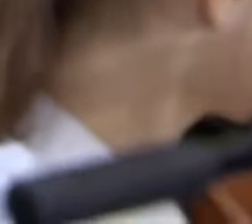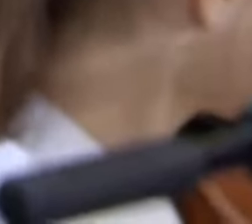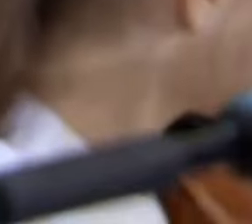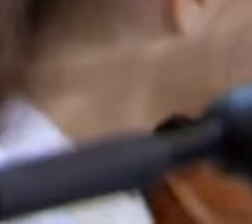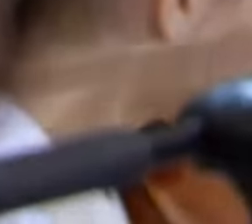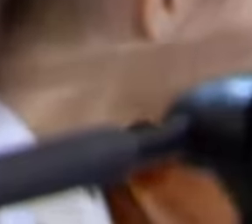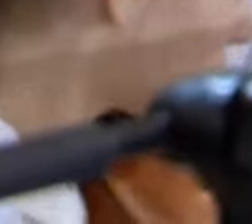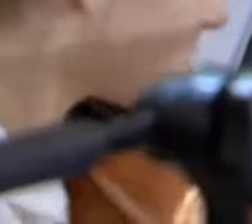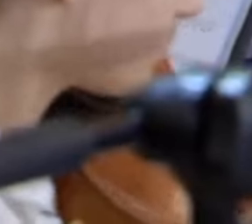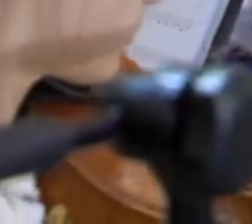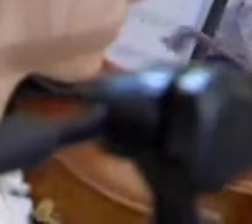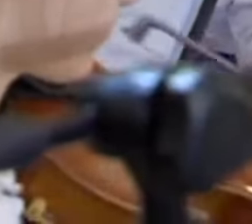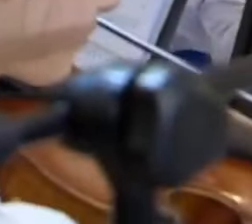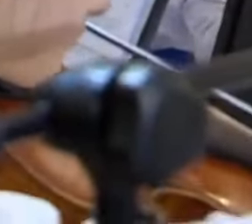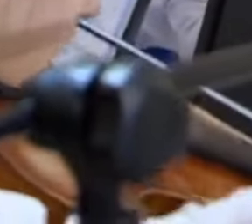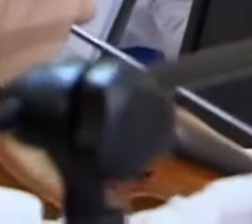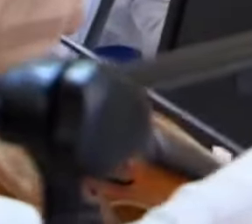kitas